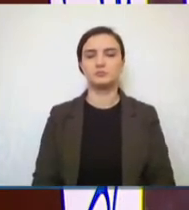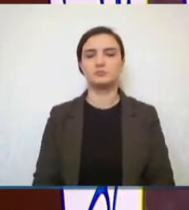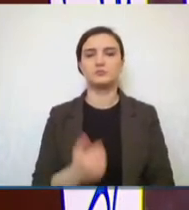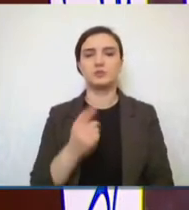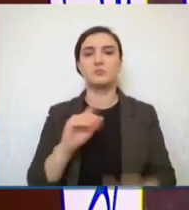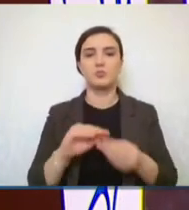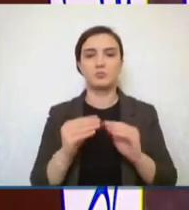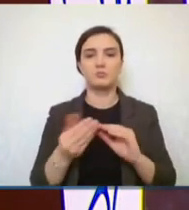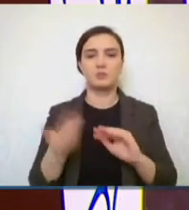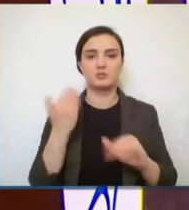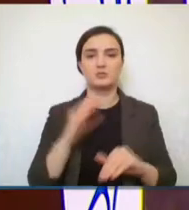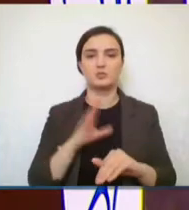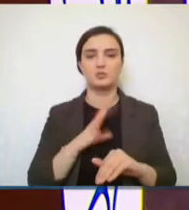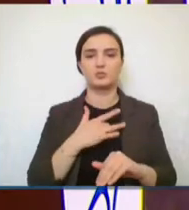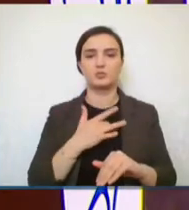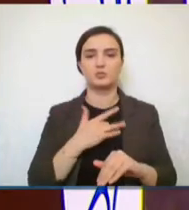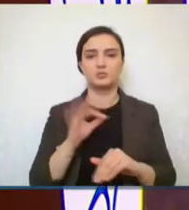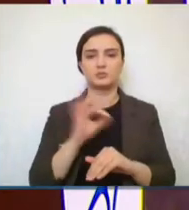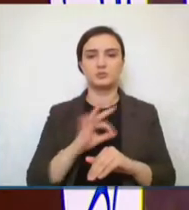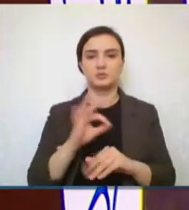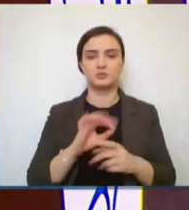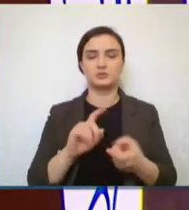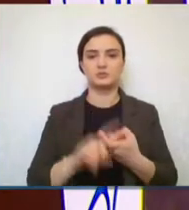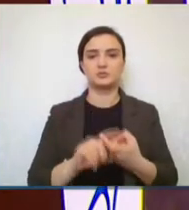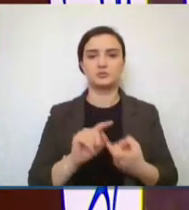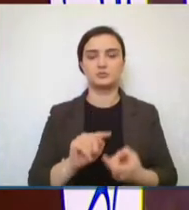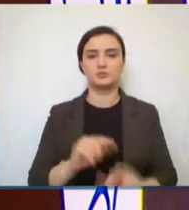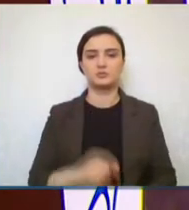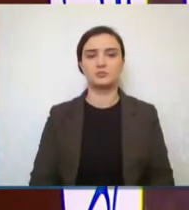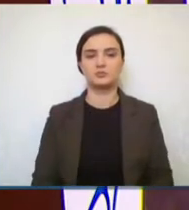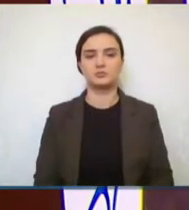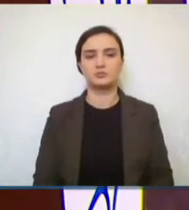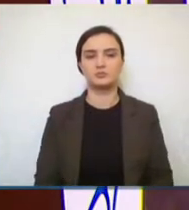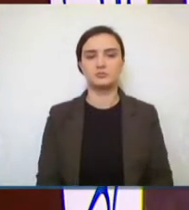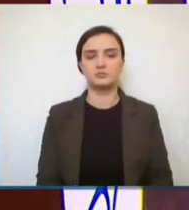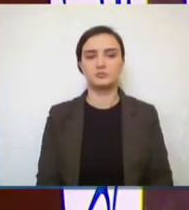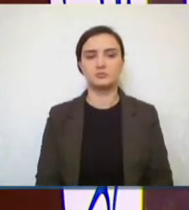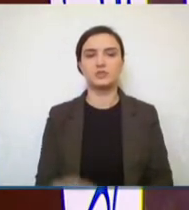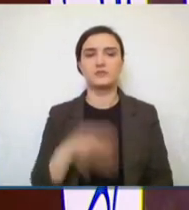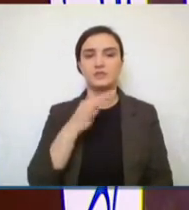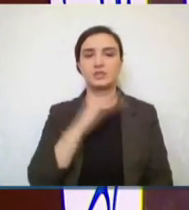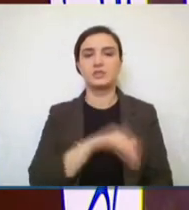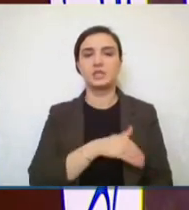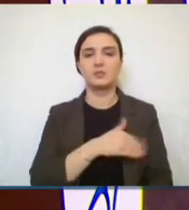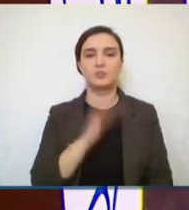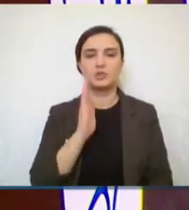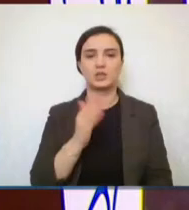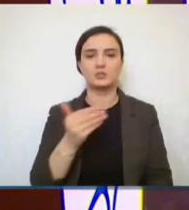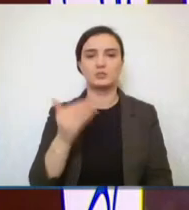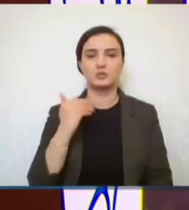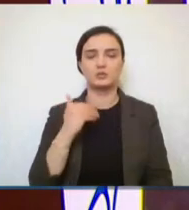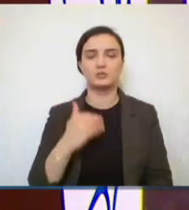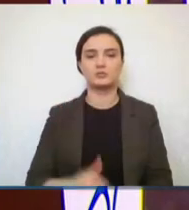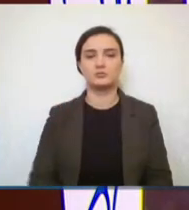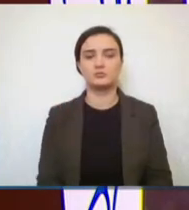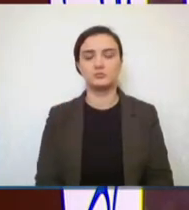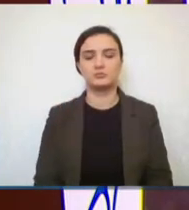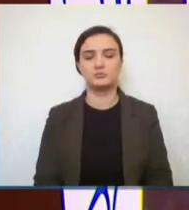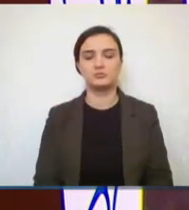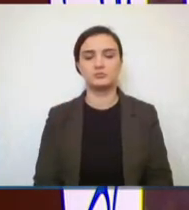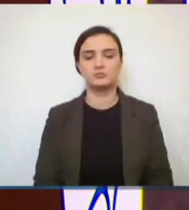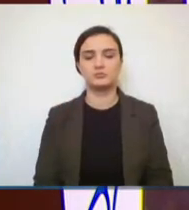გქონდათ გულთან, გულის ძაფთა სისტემასთან დაკავშირებული? ვიდრე ცხელება გექნებოდათ, ვიდრე სიცხე გექნებოდათ. არა, არაფერი.